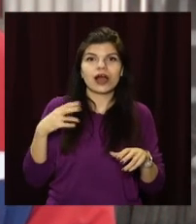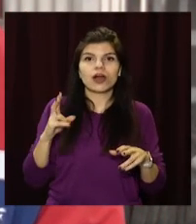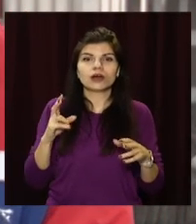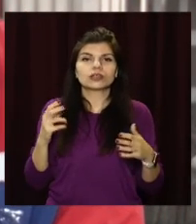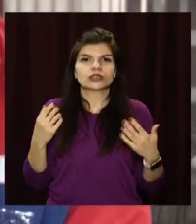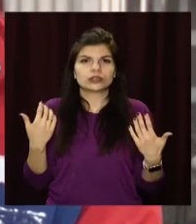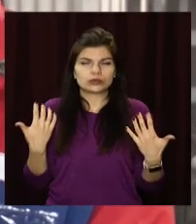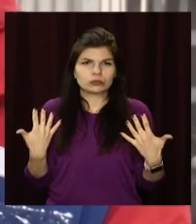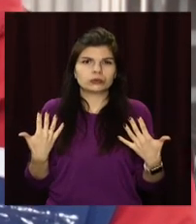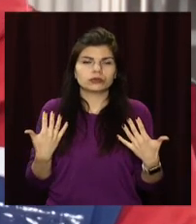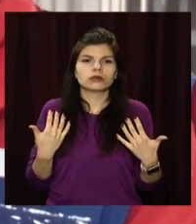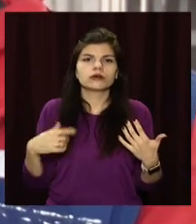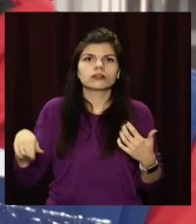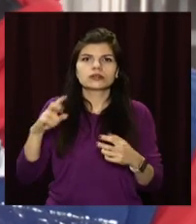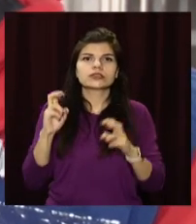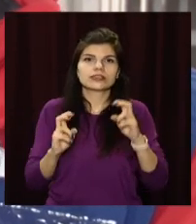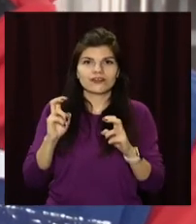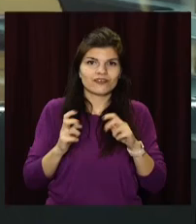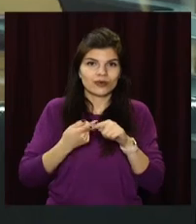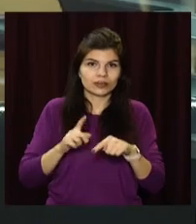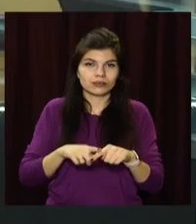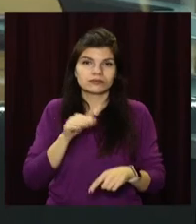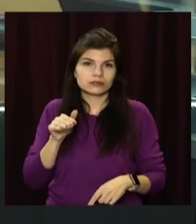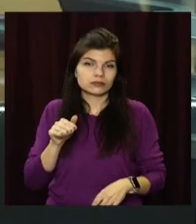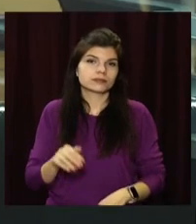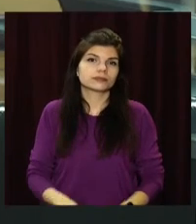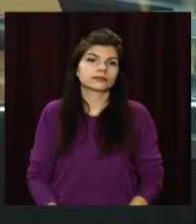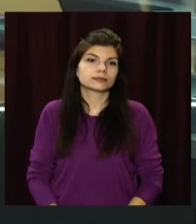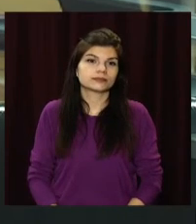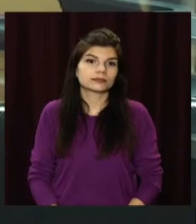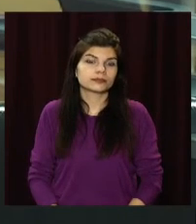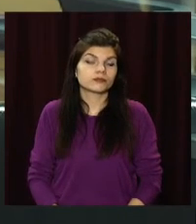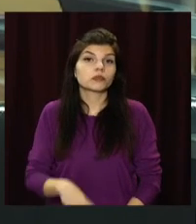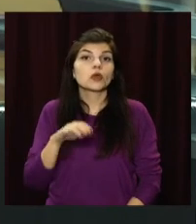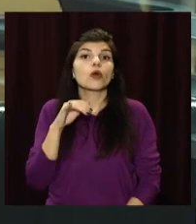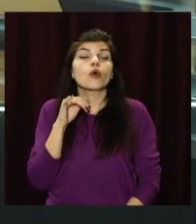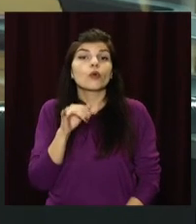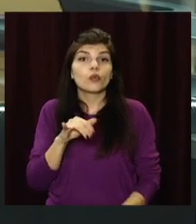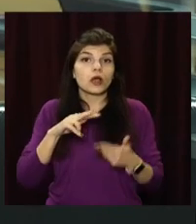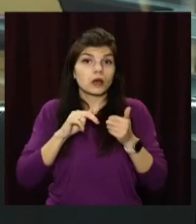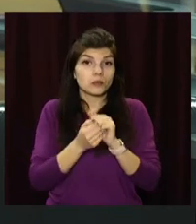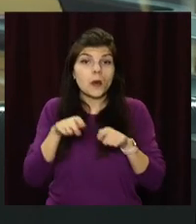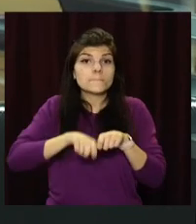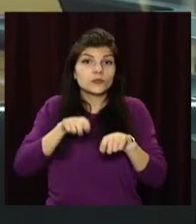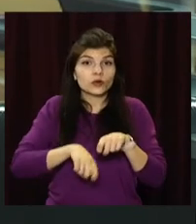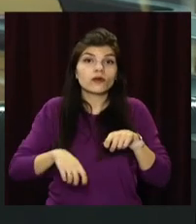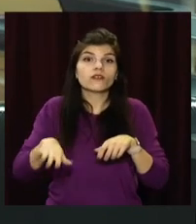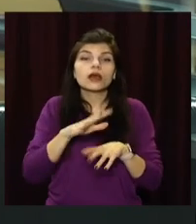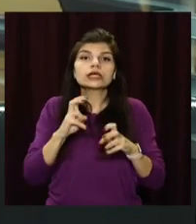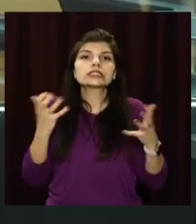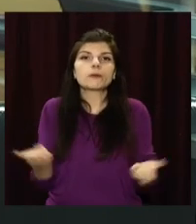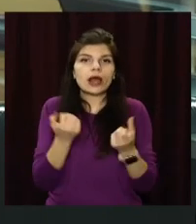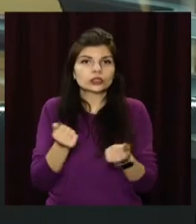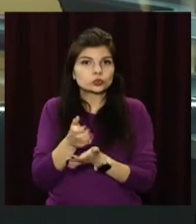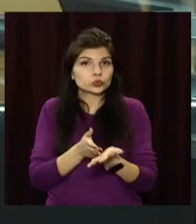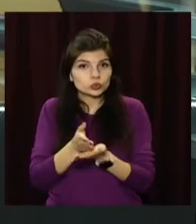крупних підприємств нашого міста. У Кам'янському перевірили діяльність аварійно-рятувальних